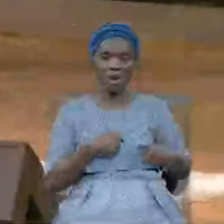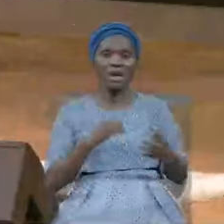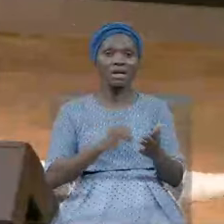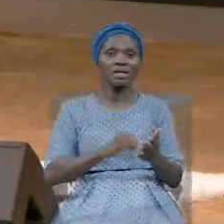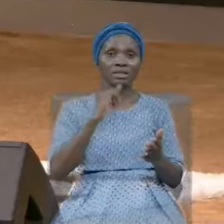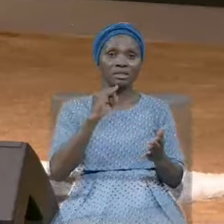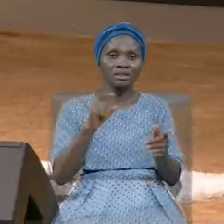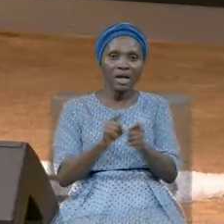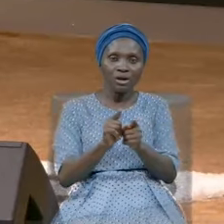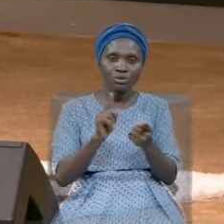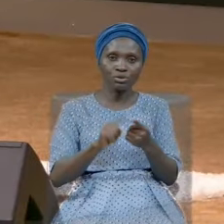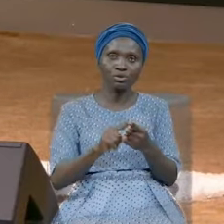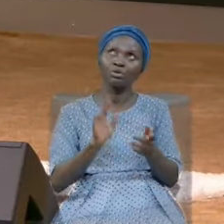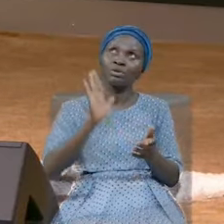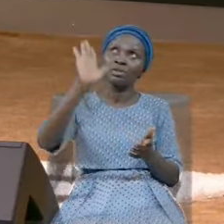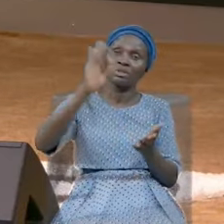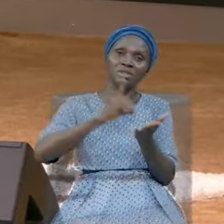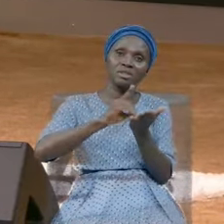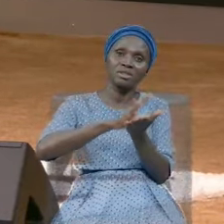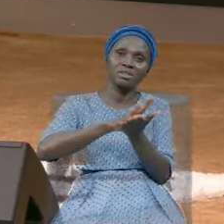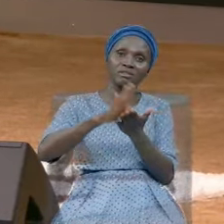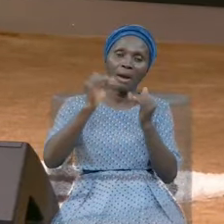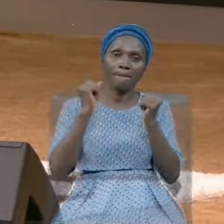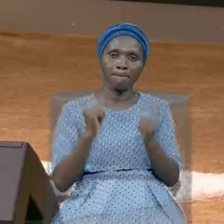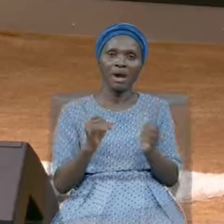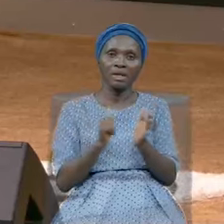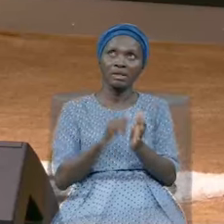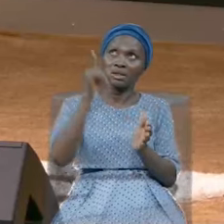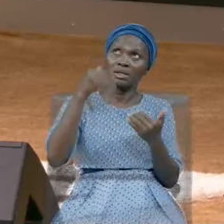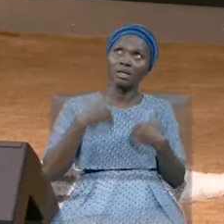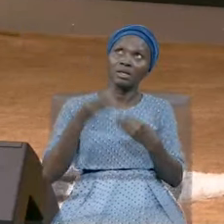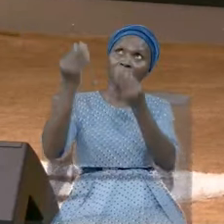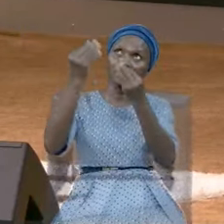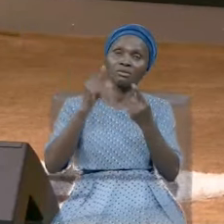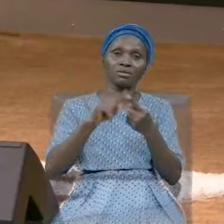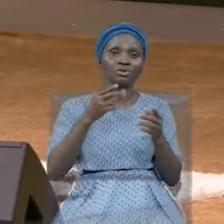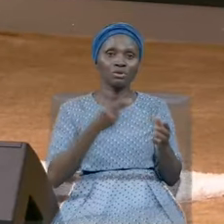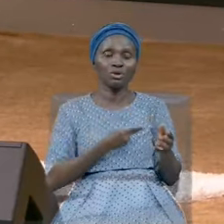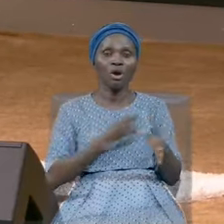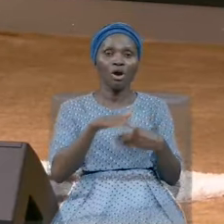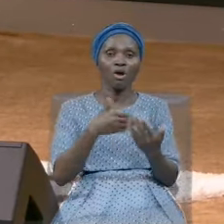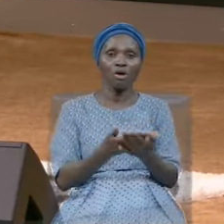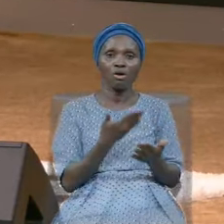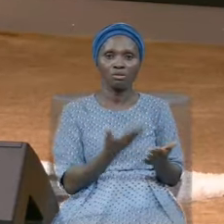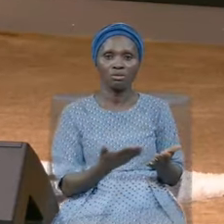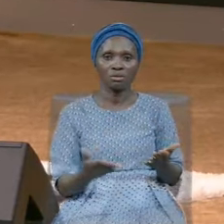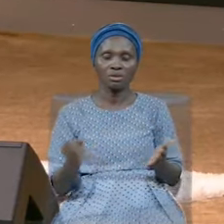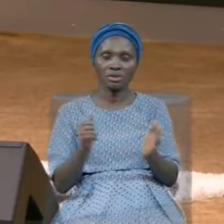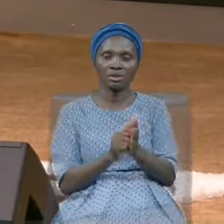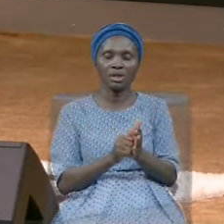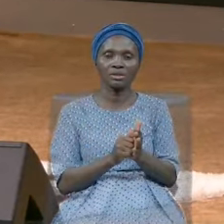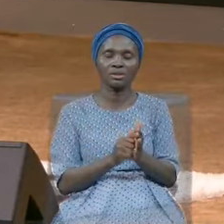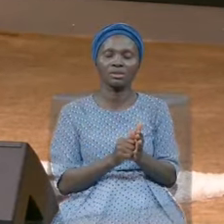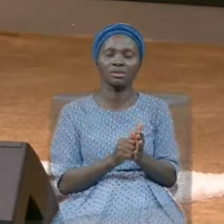comme selon, c'est selon sa divine puissance, comme sa divine puissance nous a donné tout ce